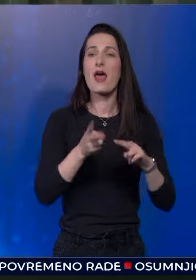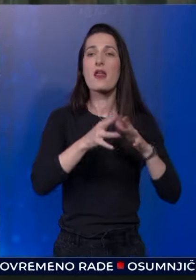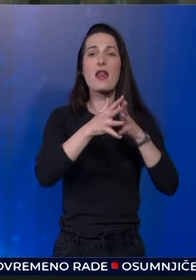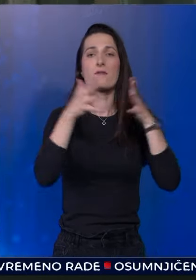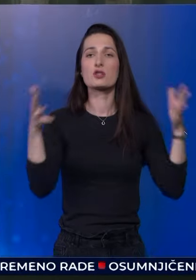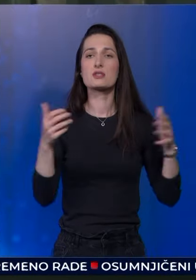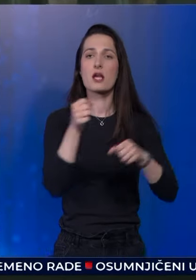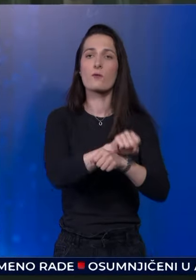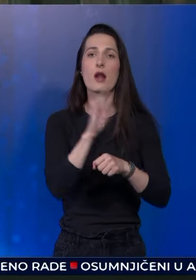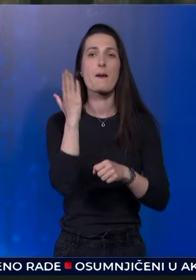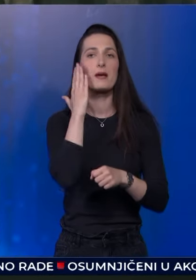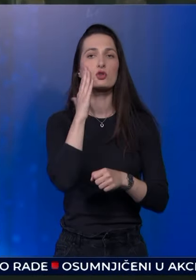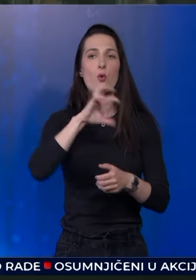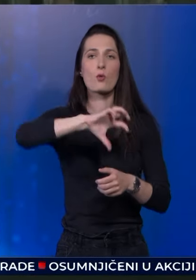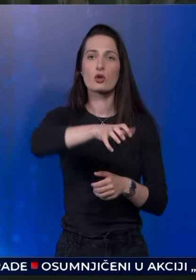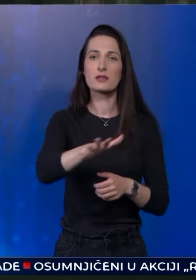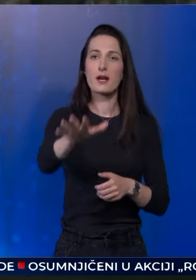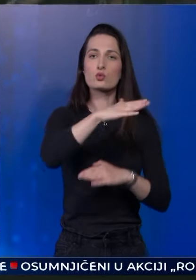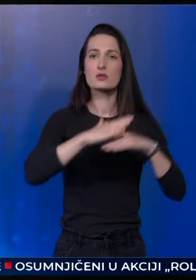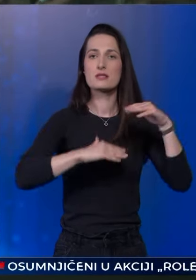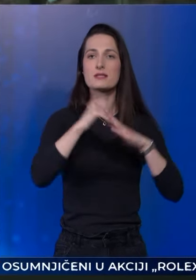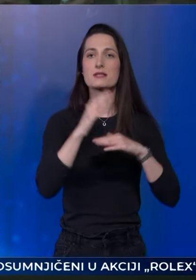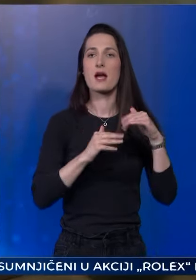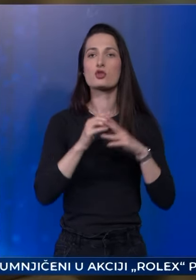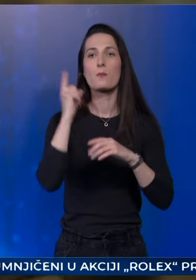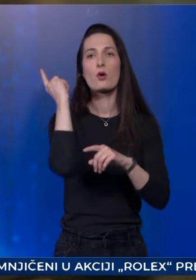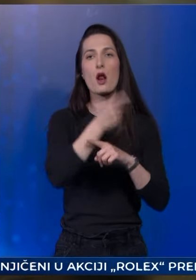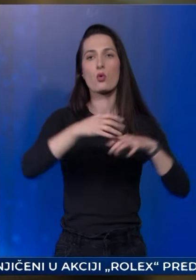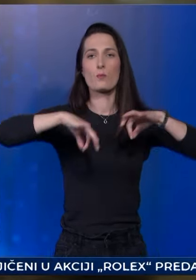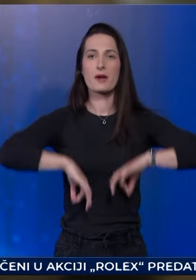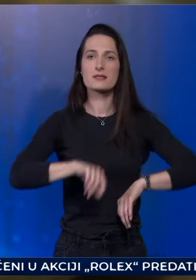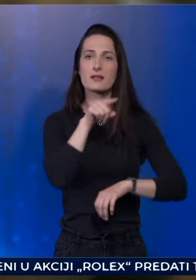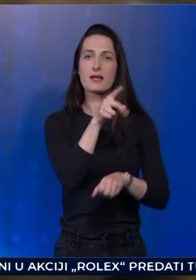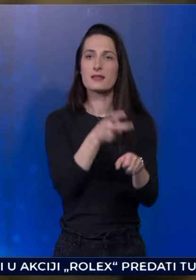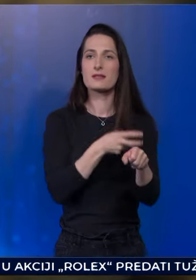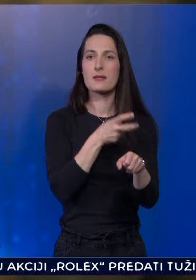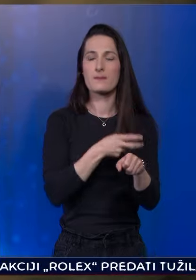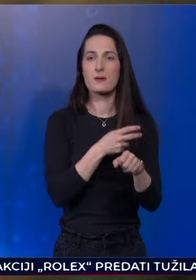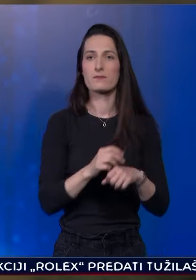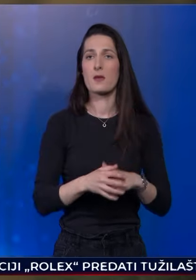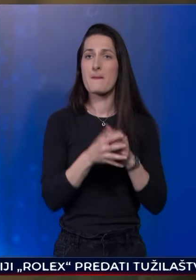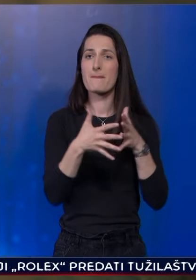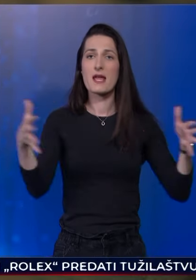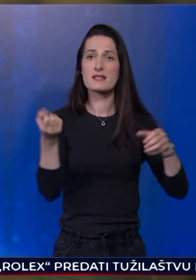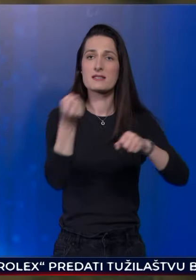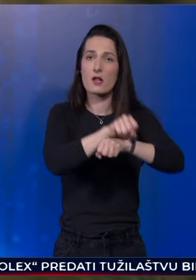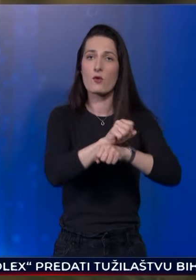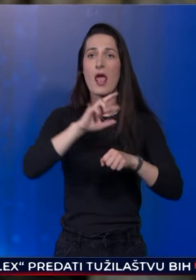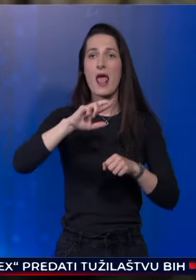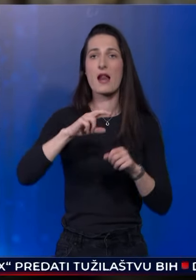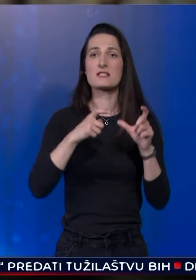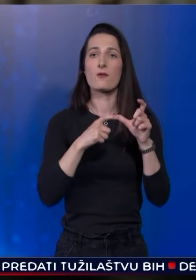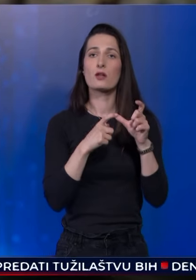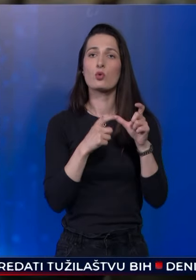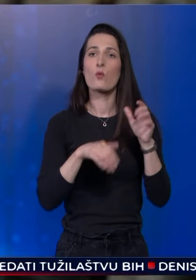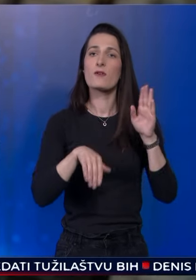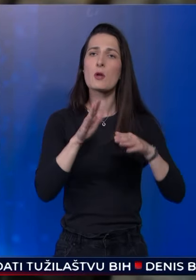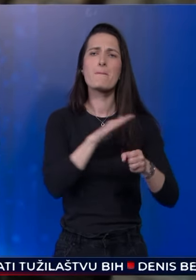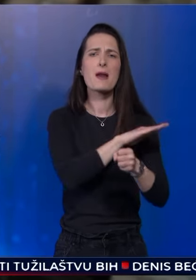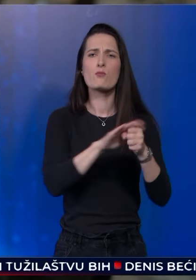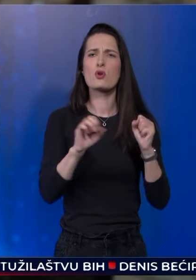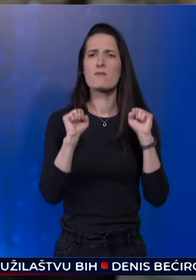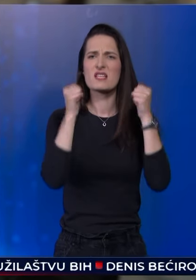kao najveći zatvor na američkom kontinentu izgrađen po nalogu predsjednika te zemlje. Mega zatvor u El Salvadoru već